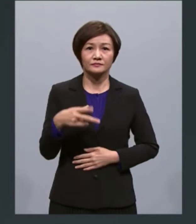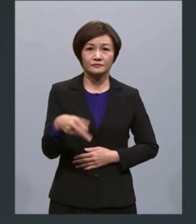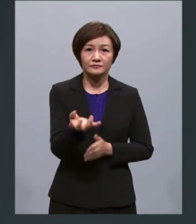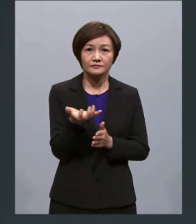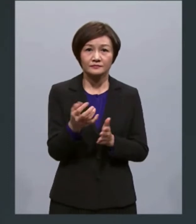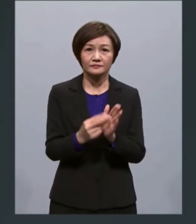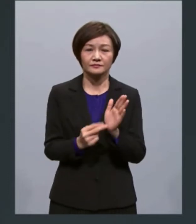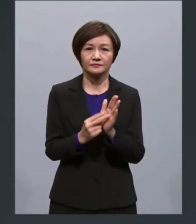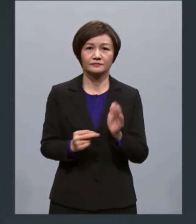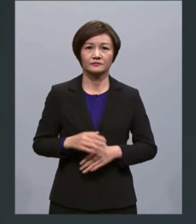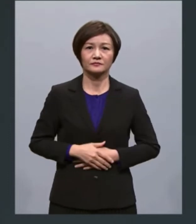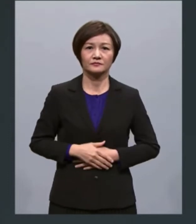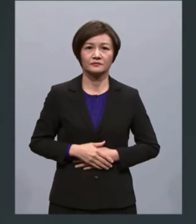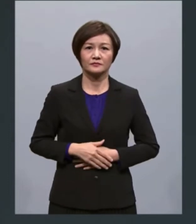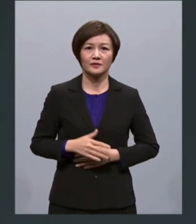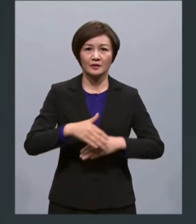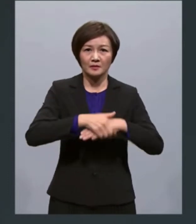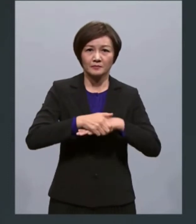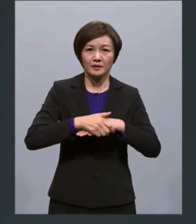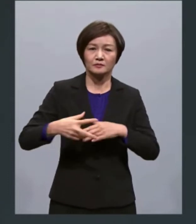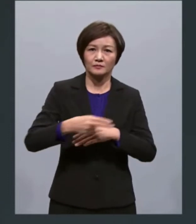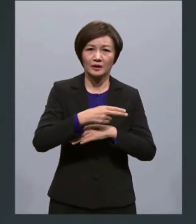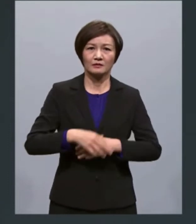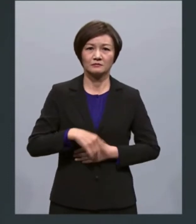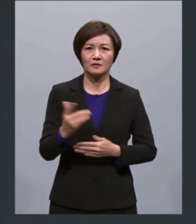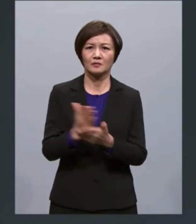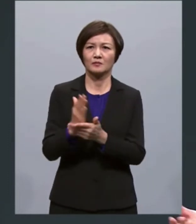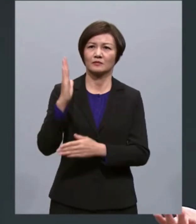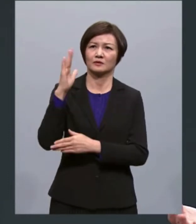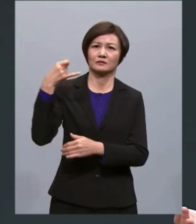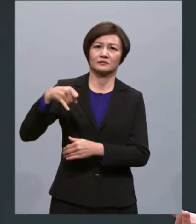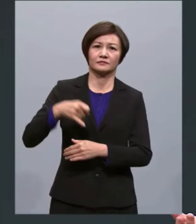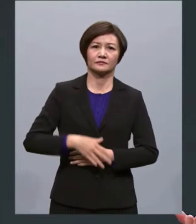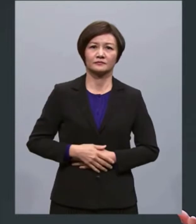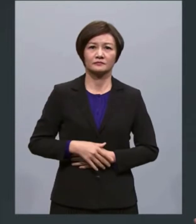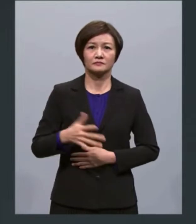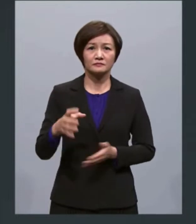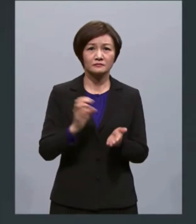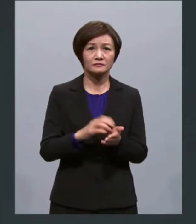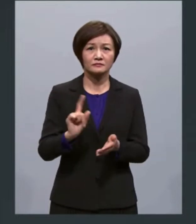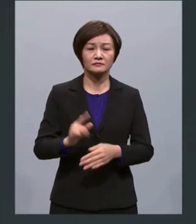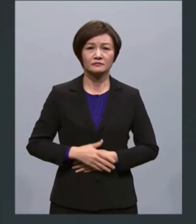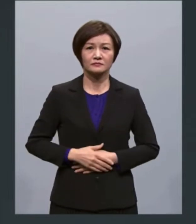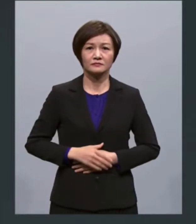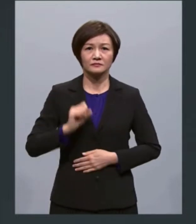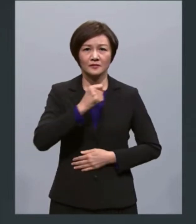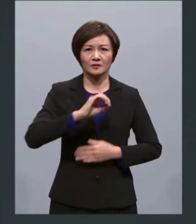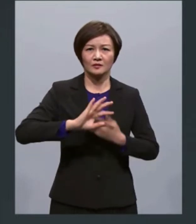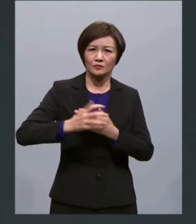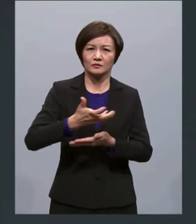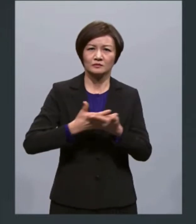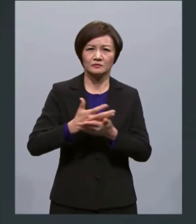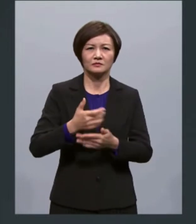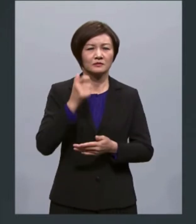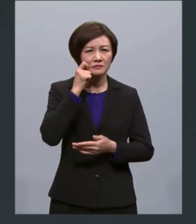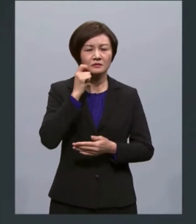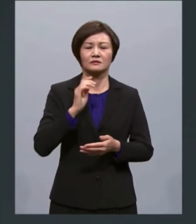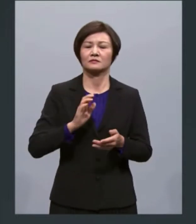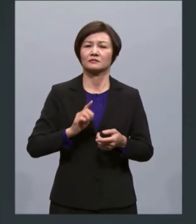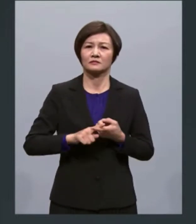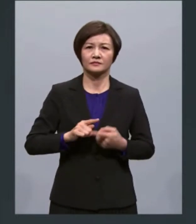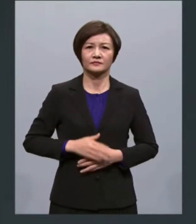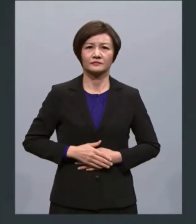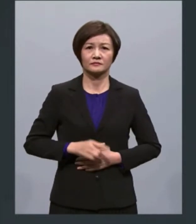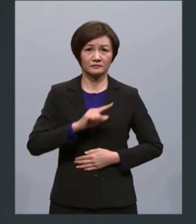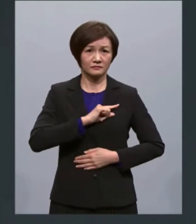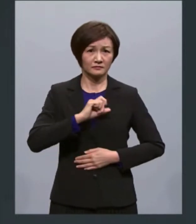在讲说丢掉邦交国，我们在批评政府，你能不能拿出来？我知道台湾外交有困境，我不会去批评我们